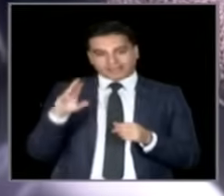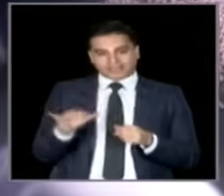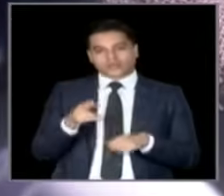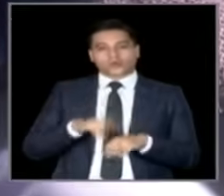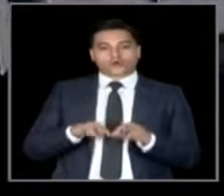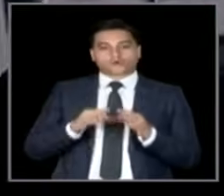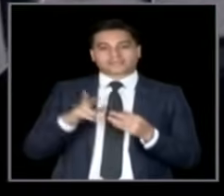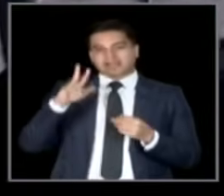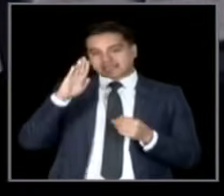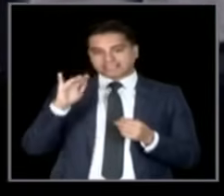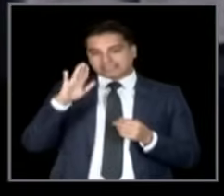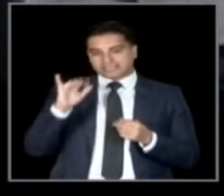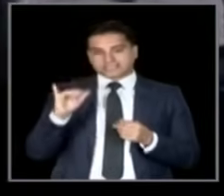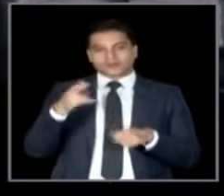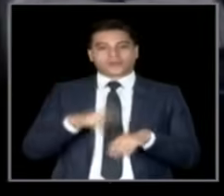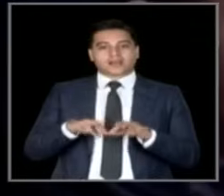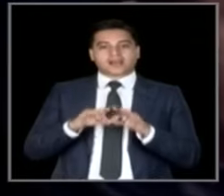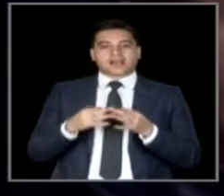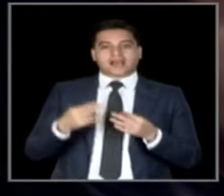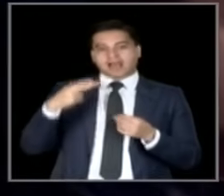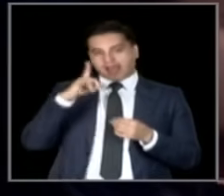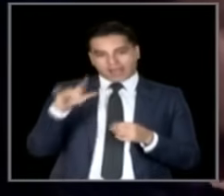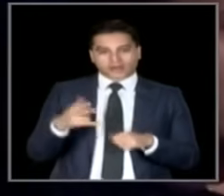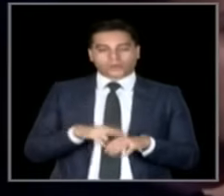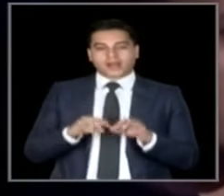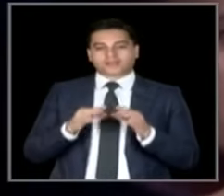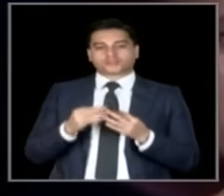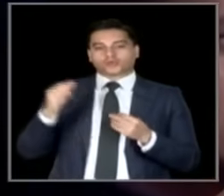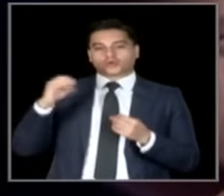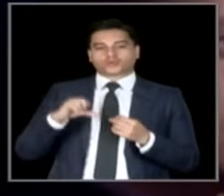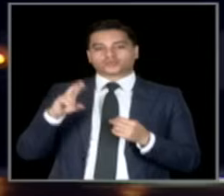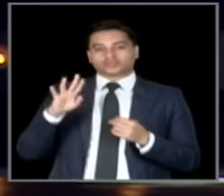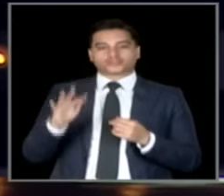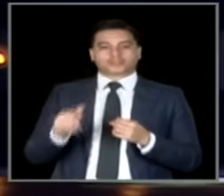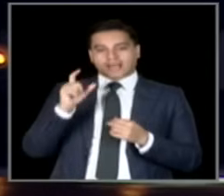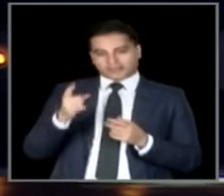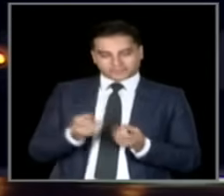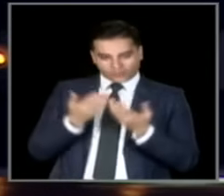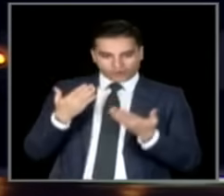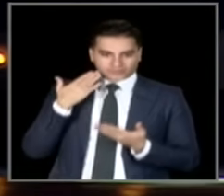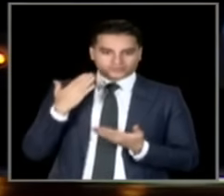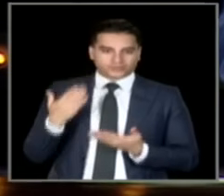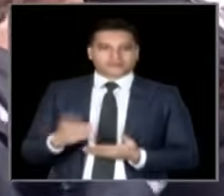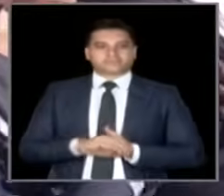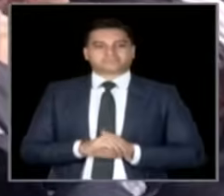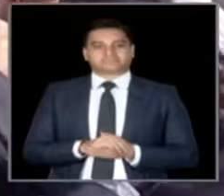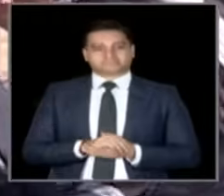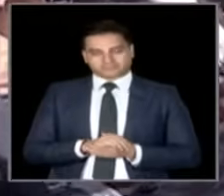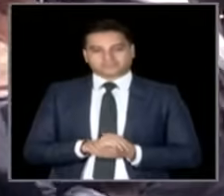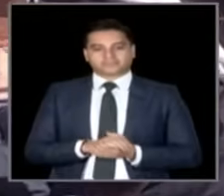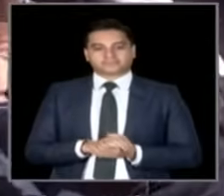السيسي، وعيلة علي، وعيلة جلشان. بحيي الخمس عائلات اللي مشرفينا النهاردة.